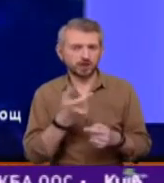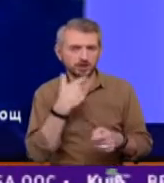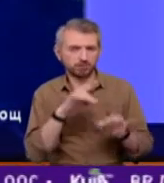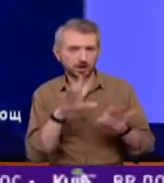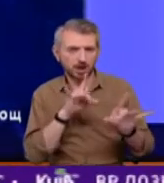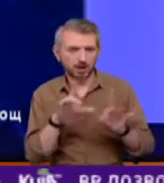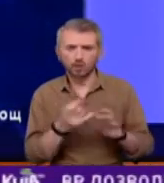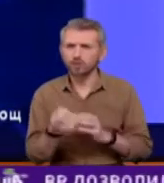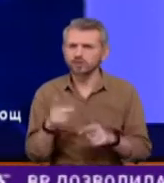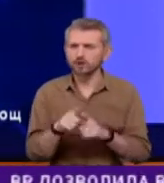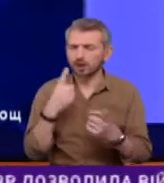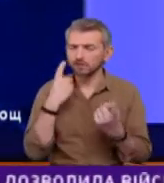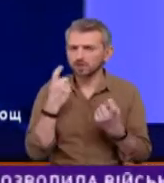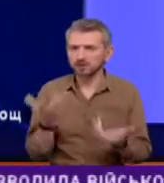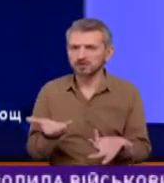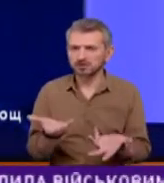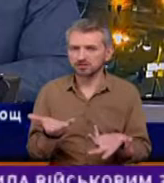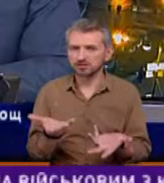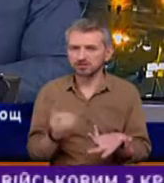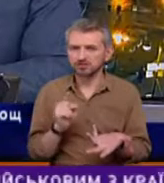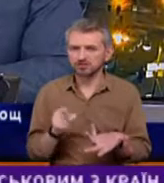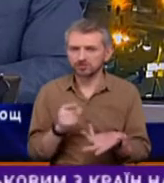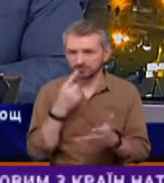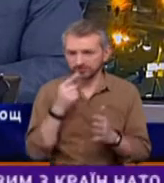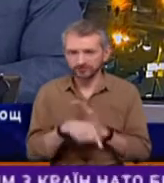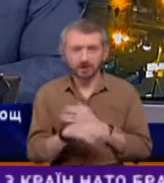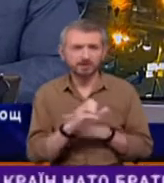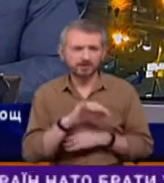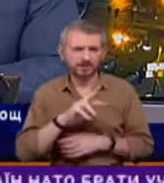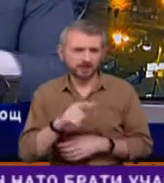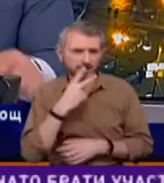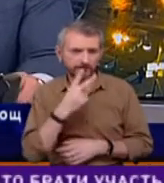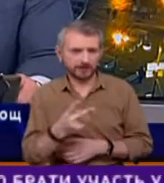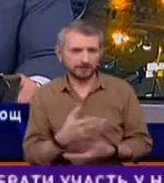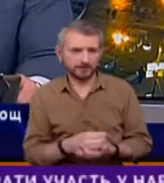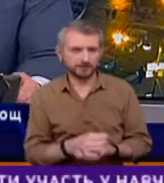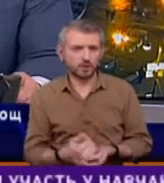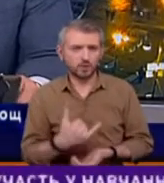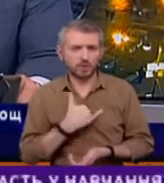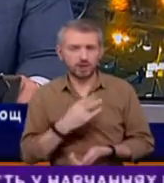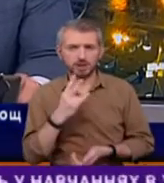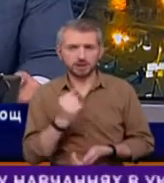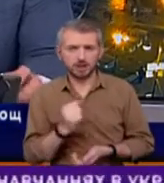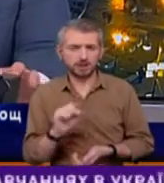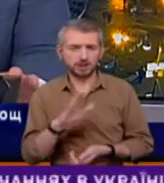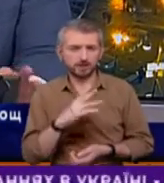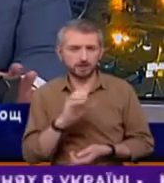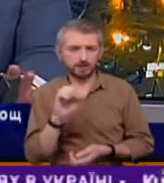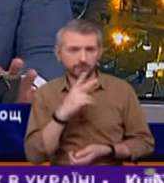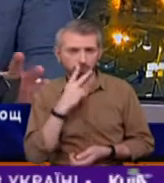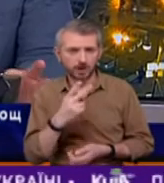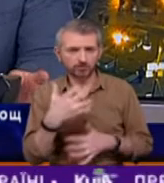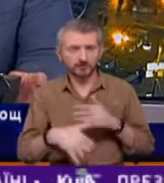звідки інформація така, що вони... Ну, Василю, дивіться, в нас на Євробаченні серед